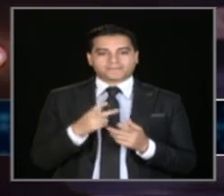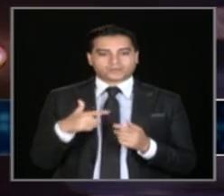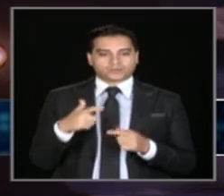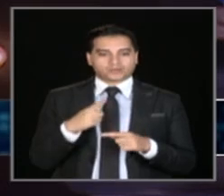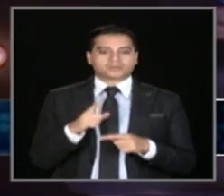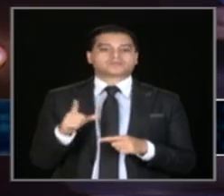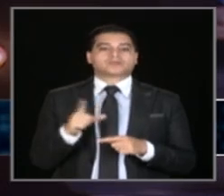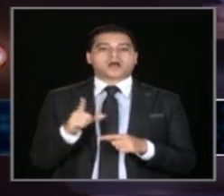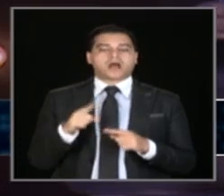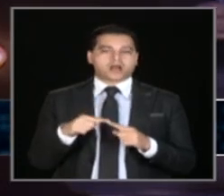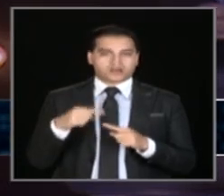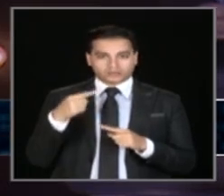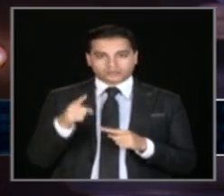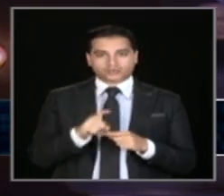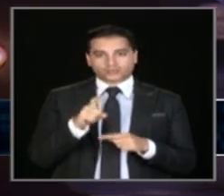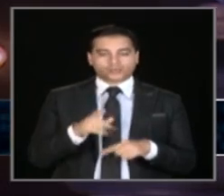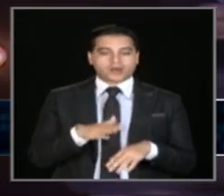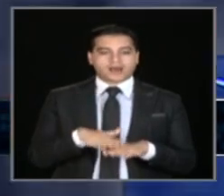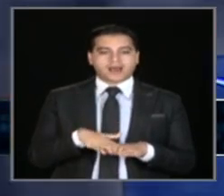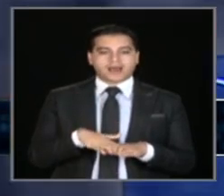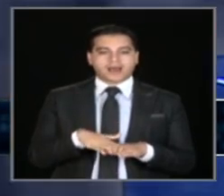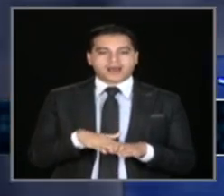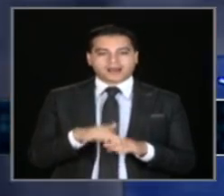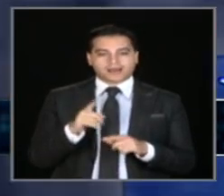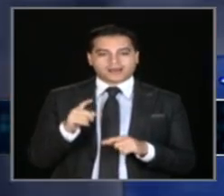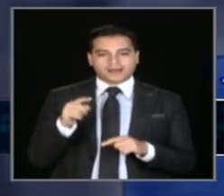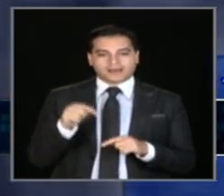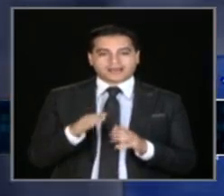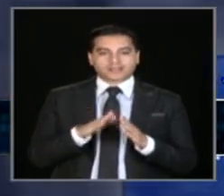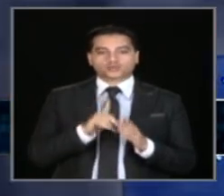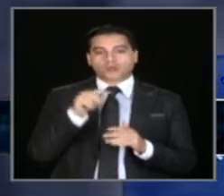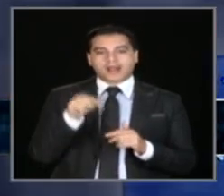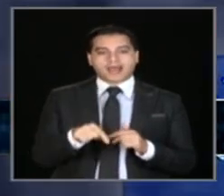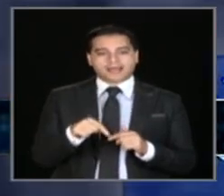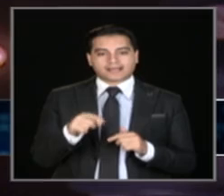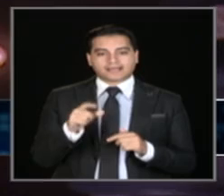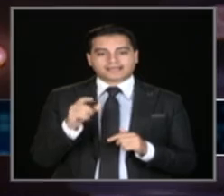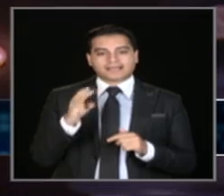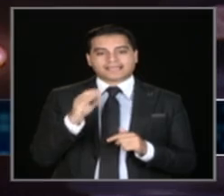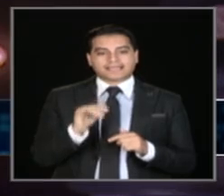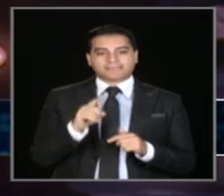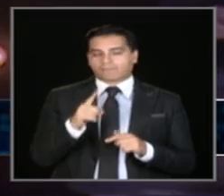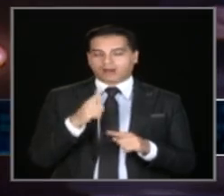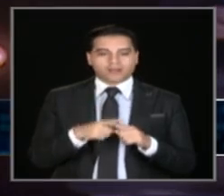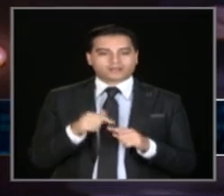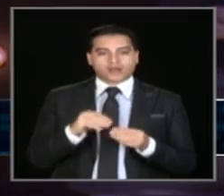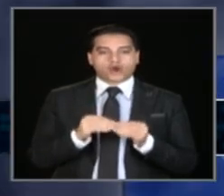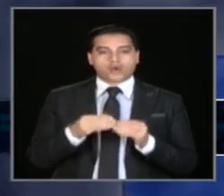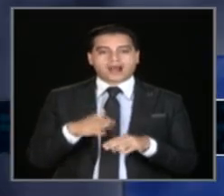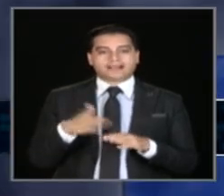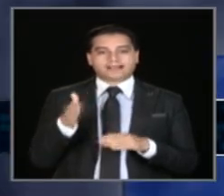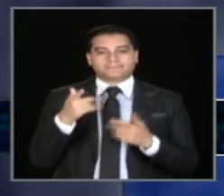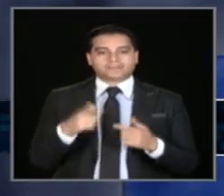260. صح. سؤال الحائر هو كتاب لمفكر مصري راحل، فمن هو؟ زكي نجيب محمود. غلط. كم عدد ألوان علم دولة